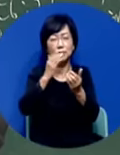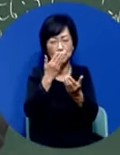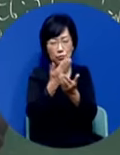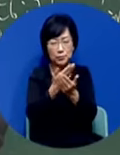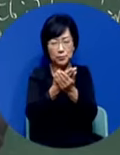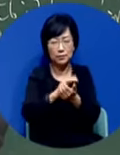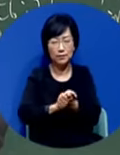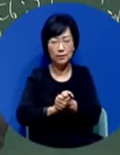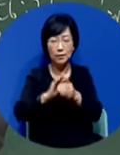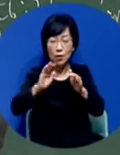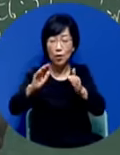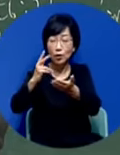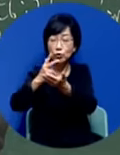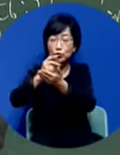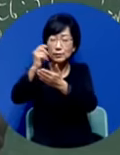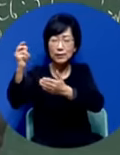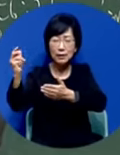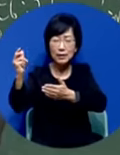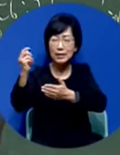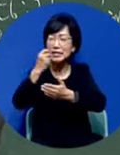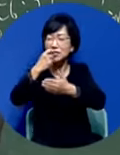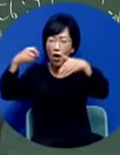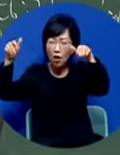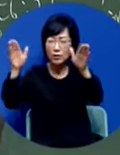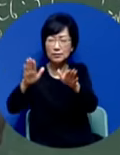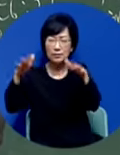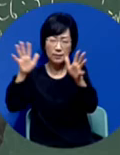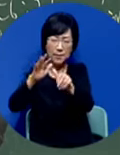오늘도 주의 사자를 보내시는 날이 되게 해